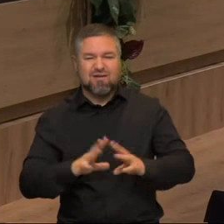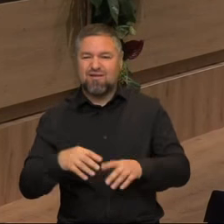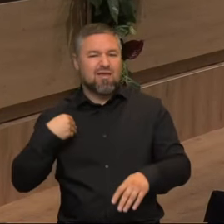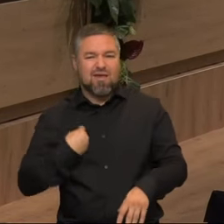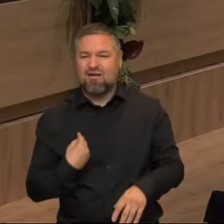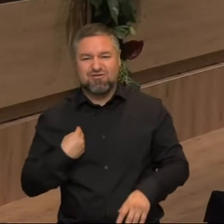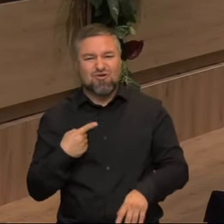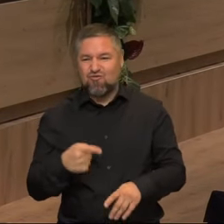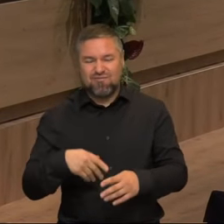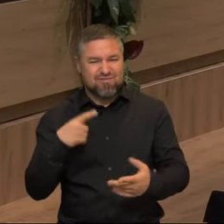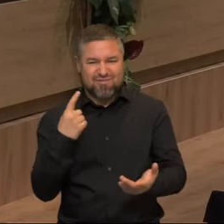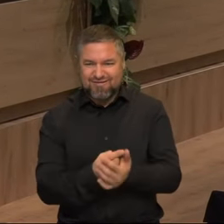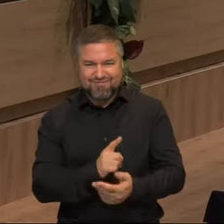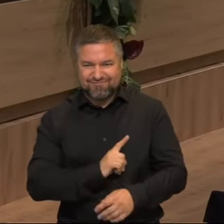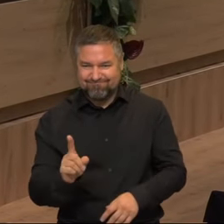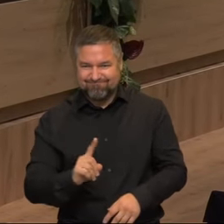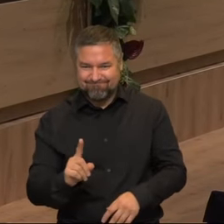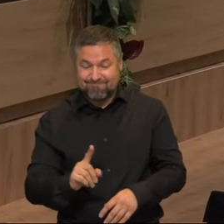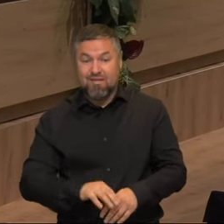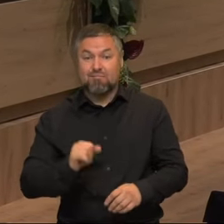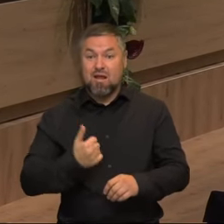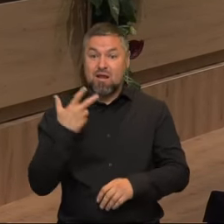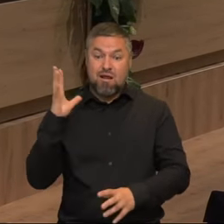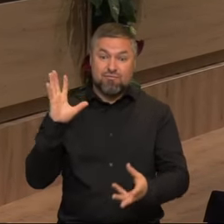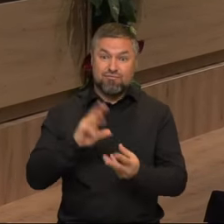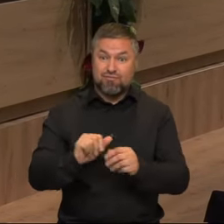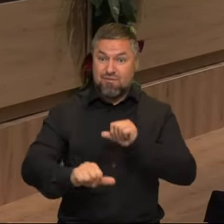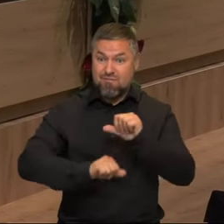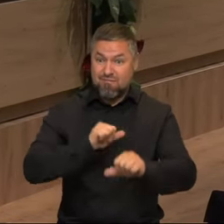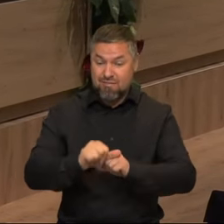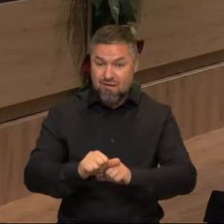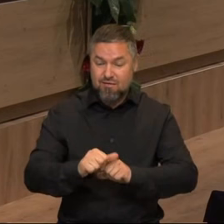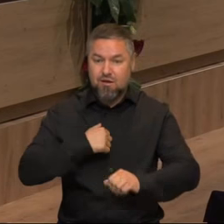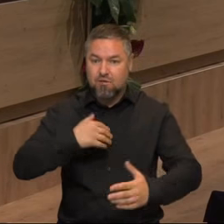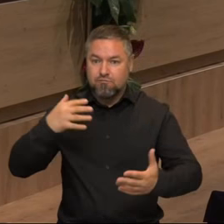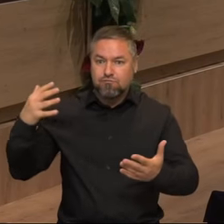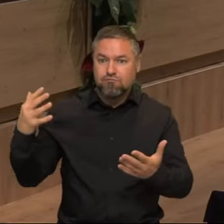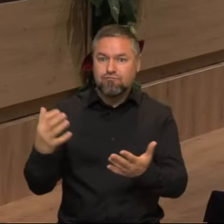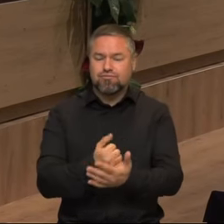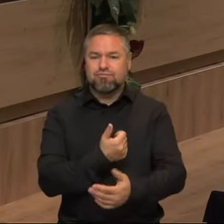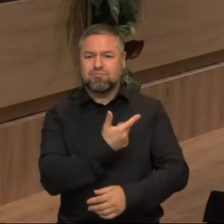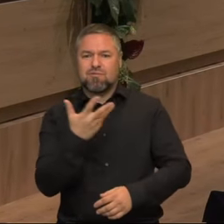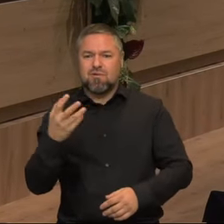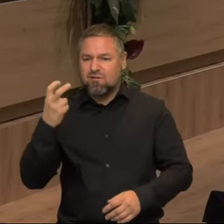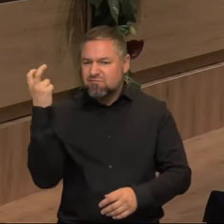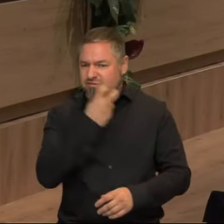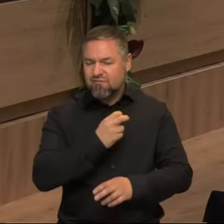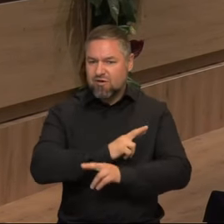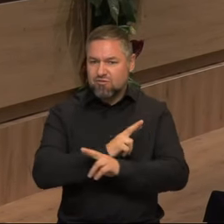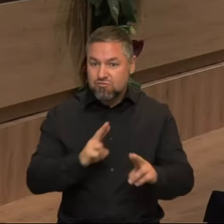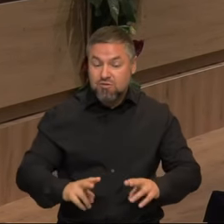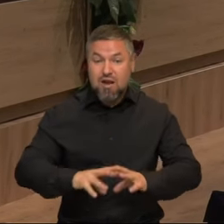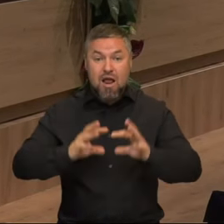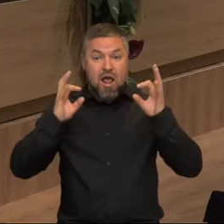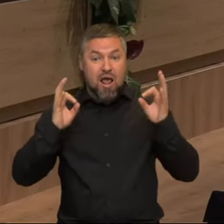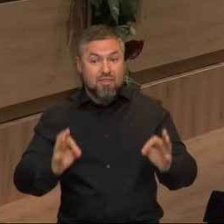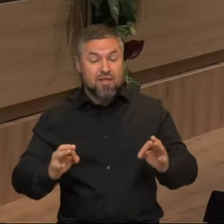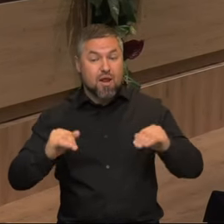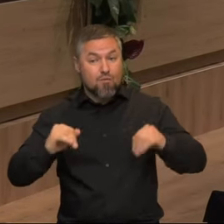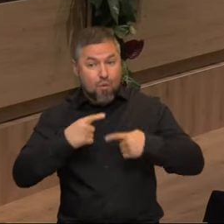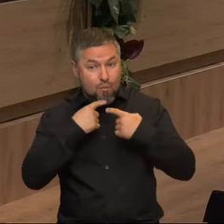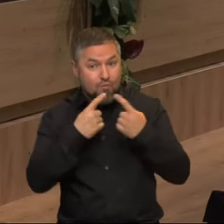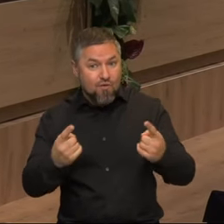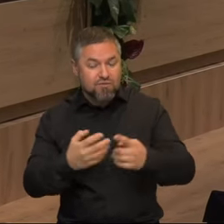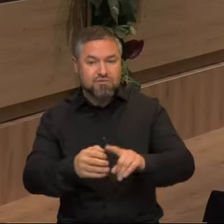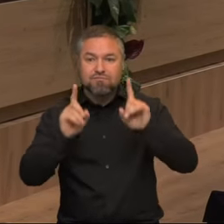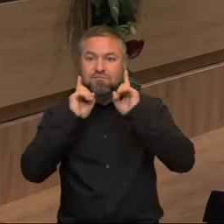żałuję tej decyzji, ponieważ przez te kilka lat osiągnęłam kilka ciekawych rzeczy, z których teraz mogę powiedzieć, że